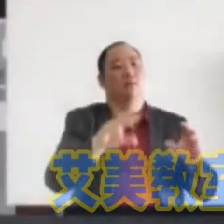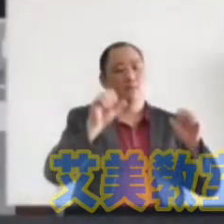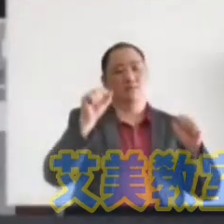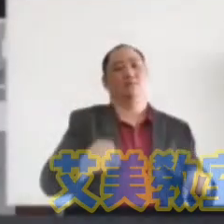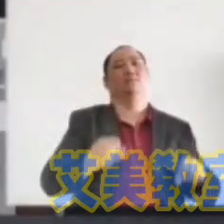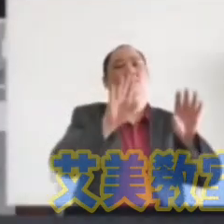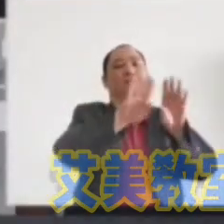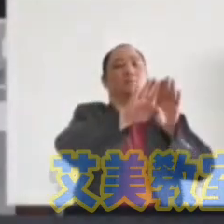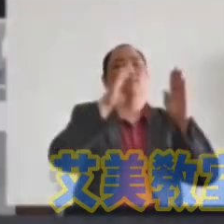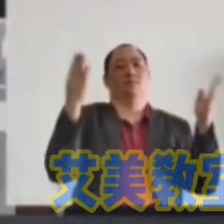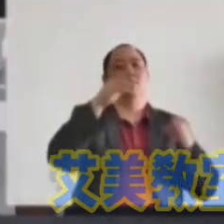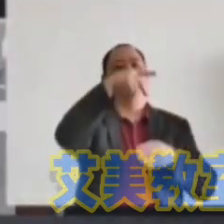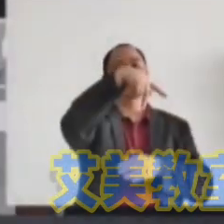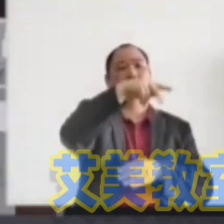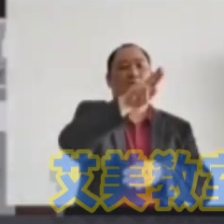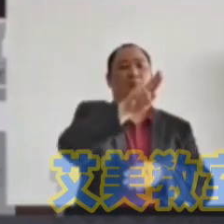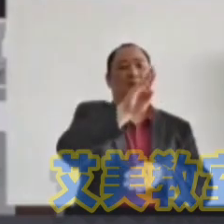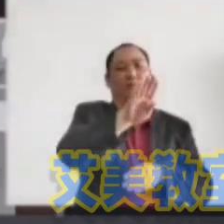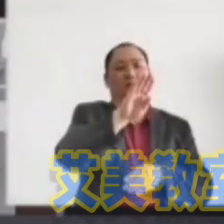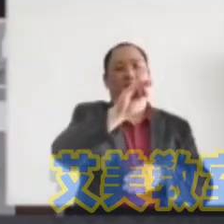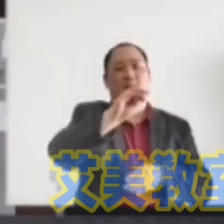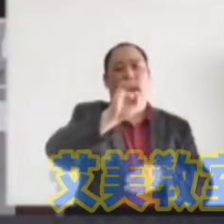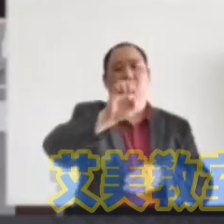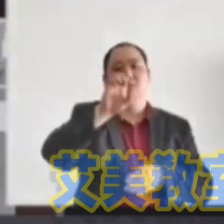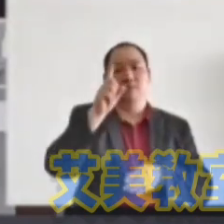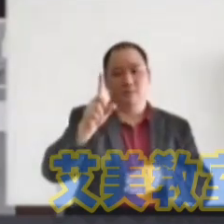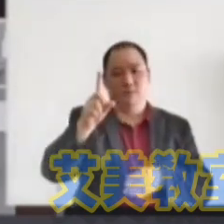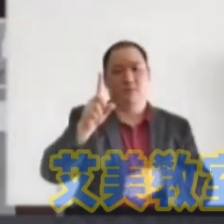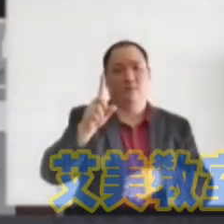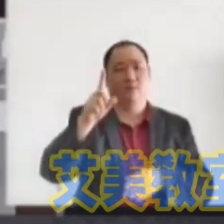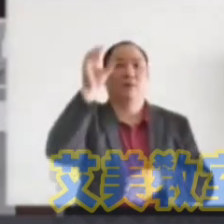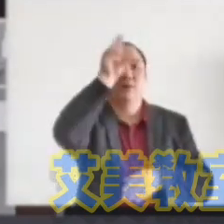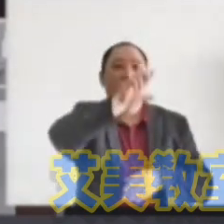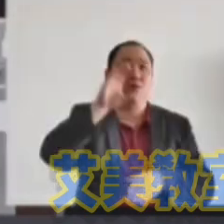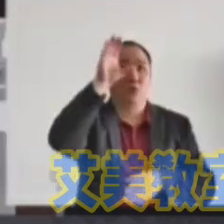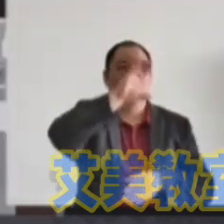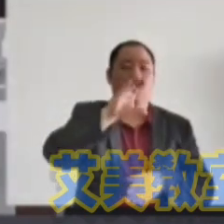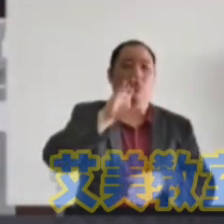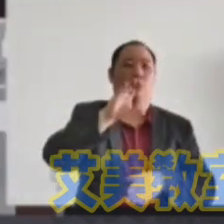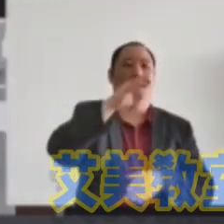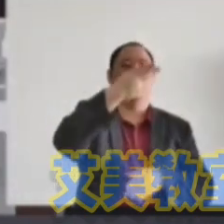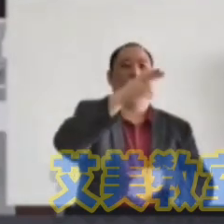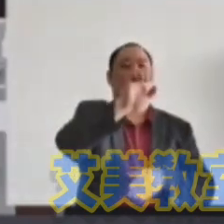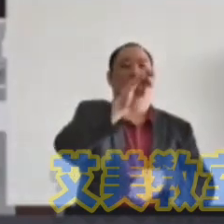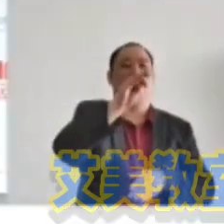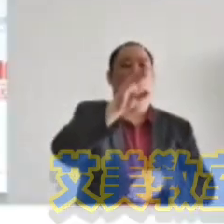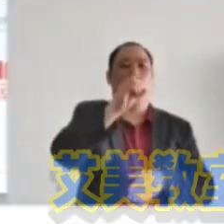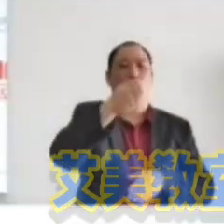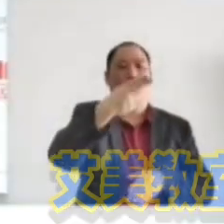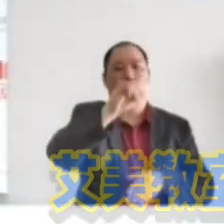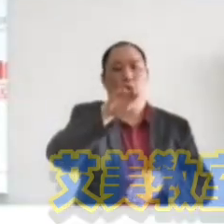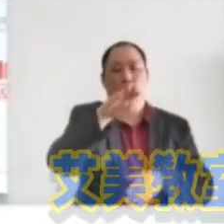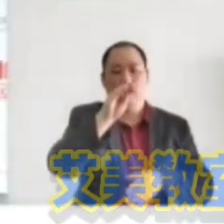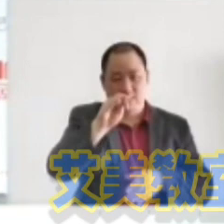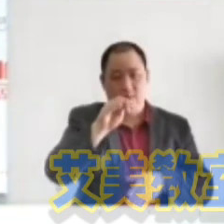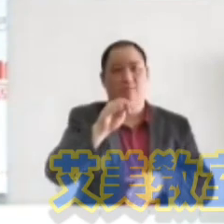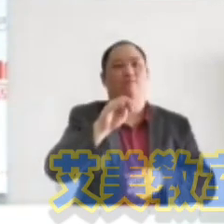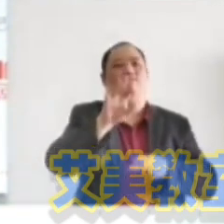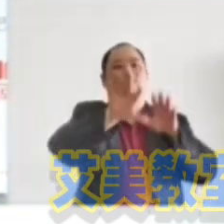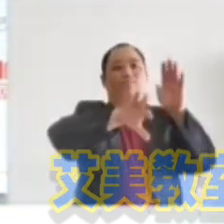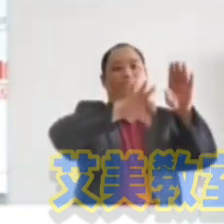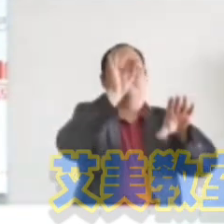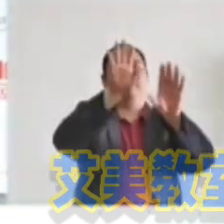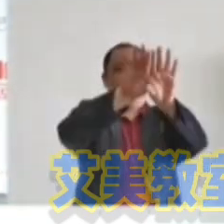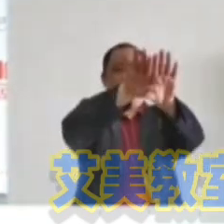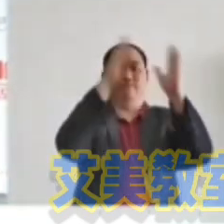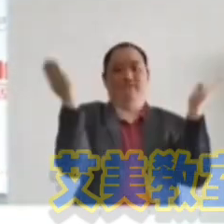个每一篇论文里面是写什么，大家可以去到这个 PubMed 的网站，在上面哦搜索